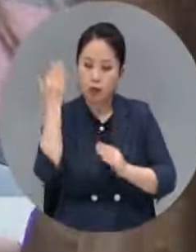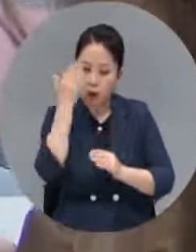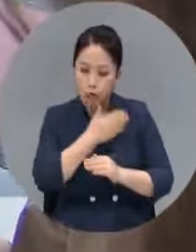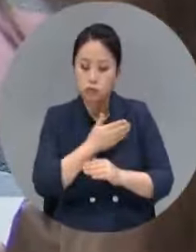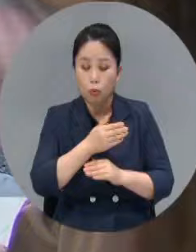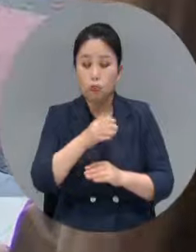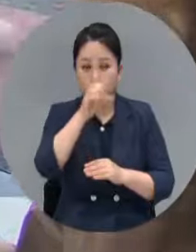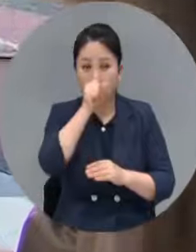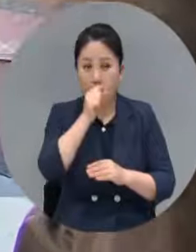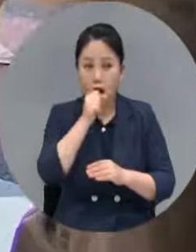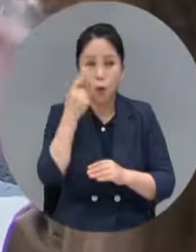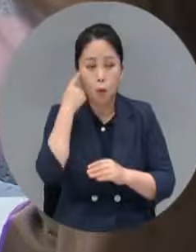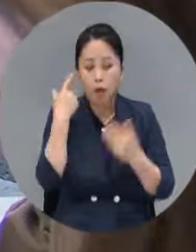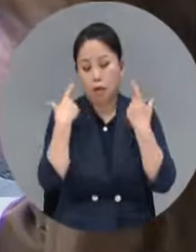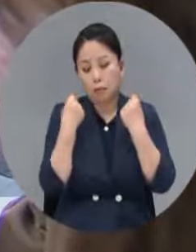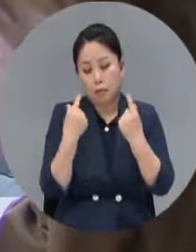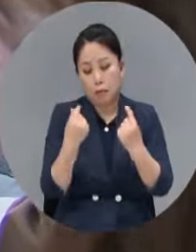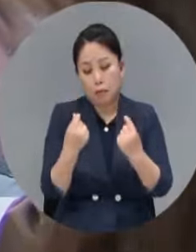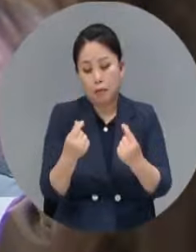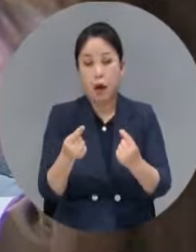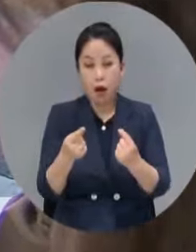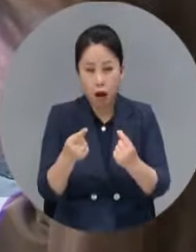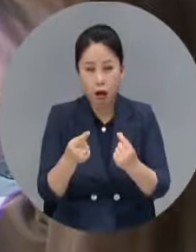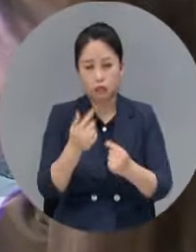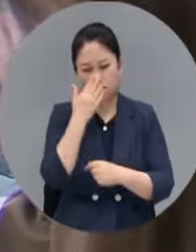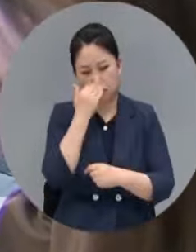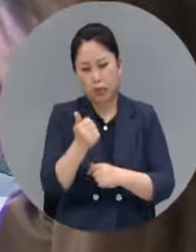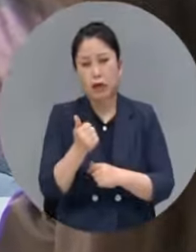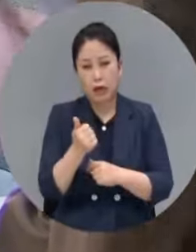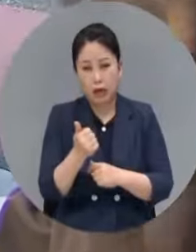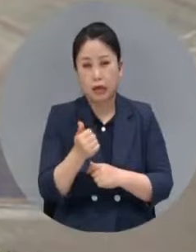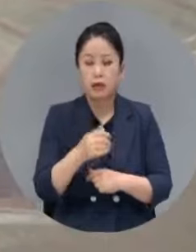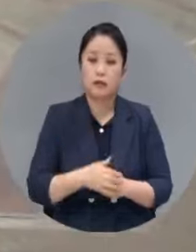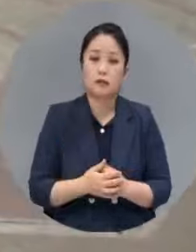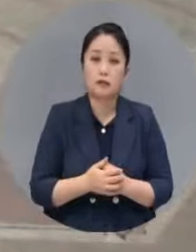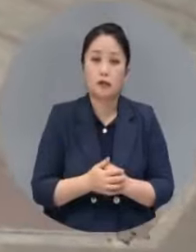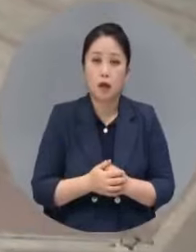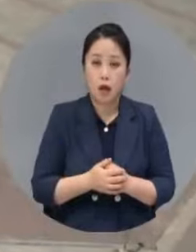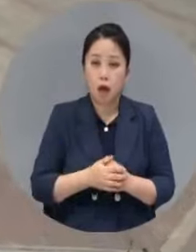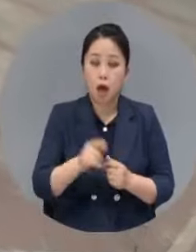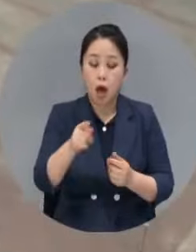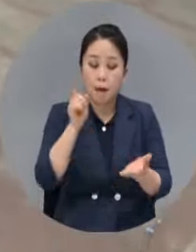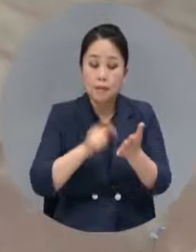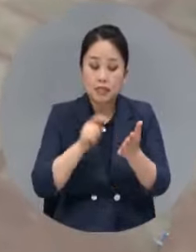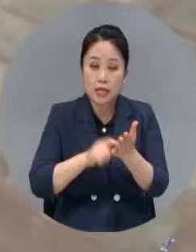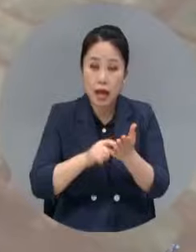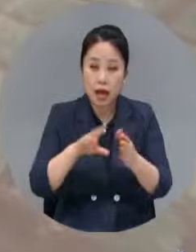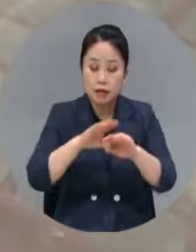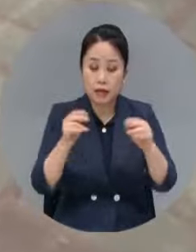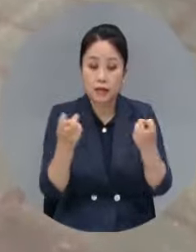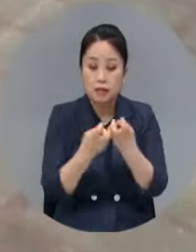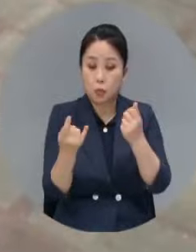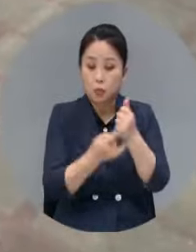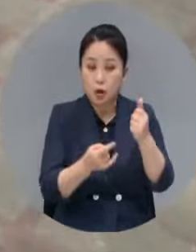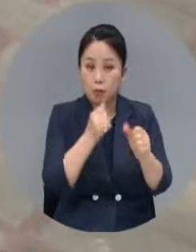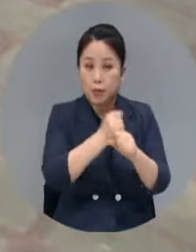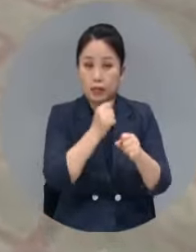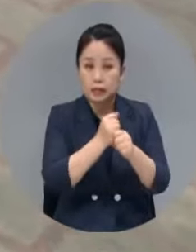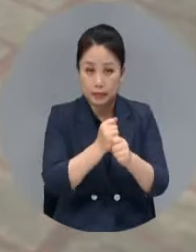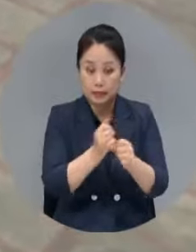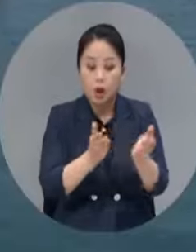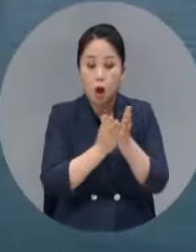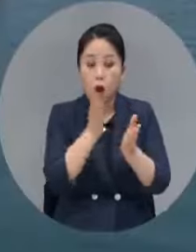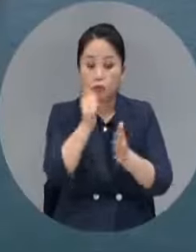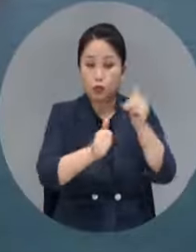좋겠지. 변함없이 그대로 있기래 좀 지겨운 있죠. 비대위를 꾸린 업주들이 강경 대응을 예고한 가운데